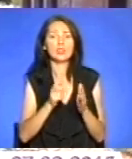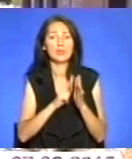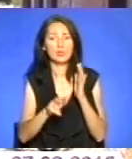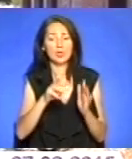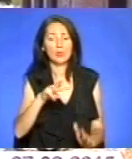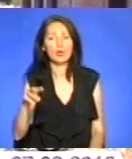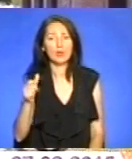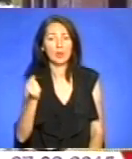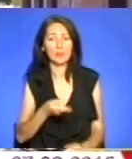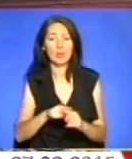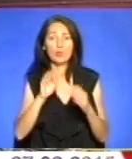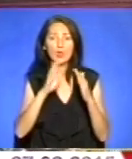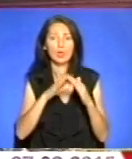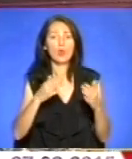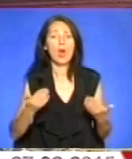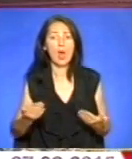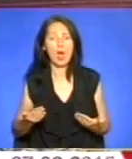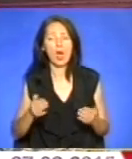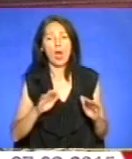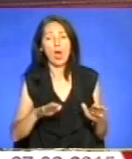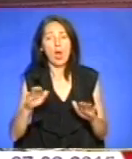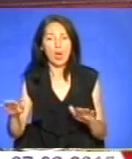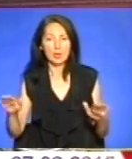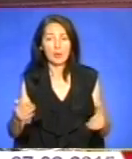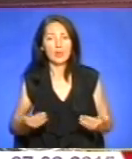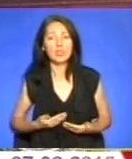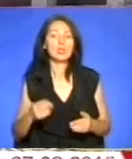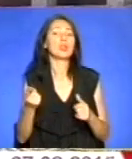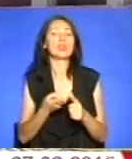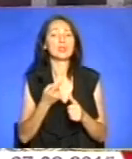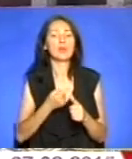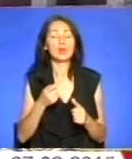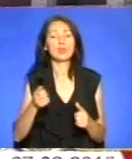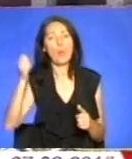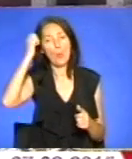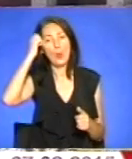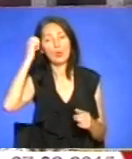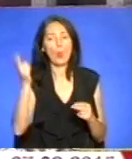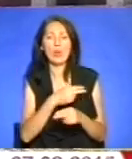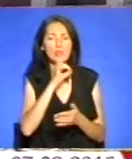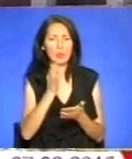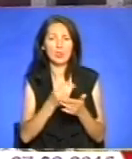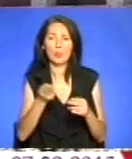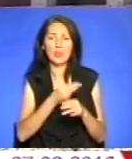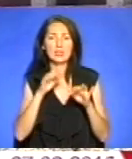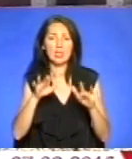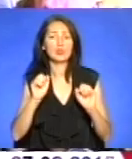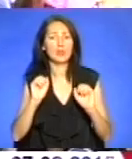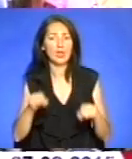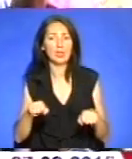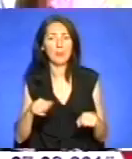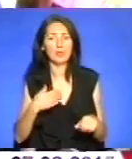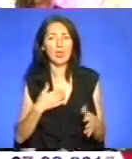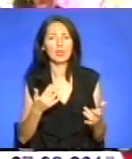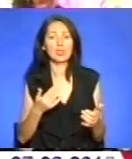Ось цю будівлю місцеві жителі називають пам'ятником без відповідальності і без діяльності влади. Я ще